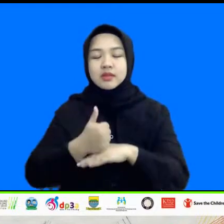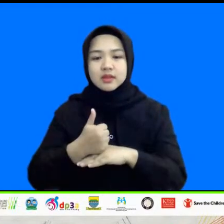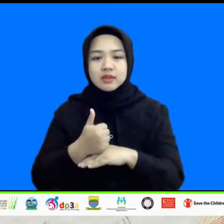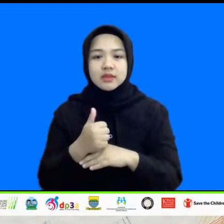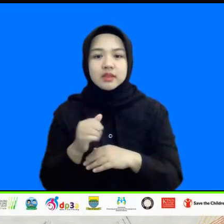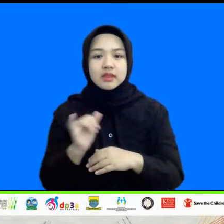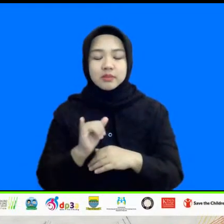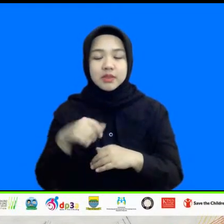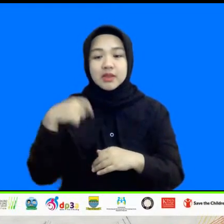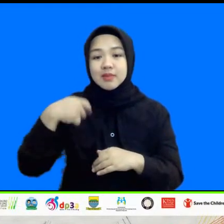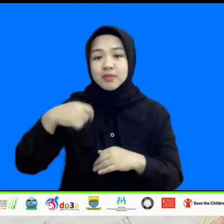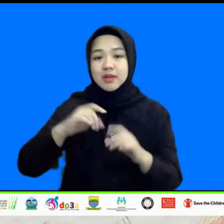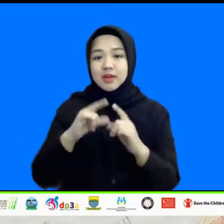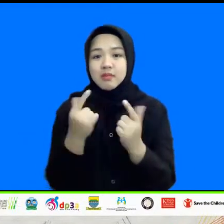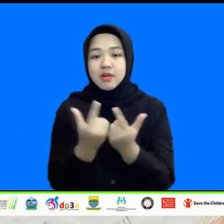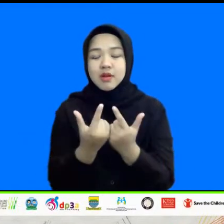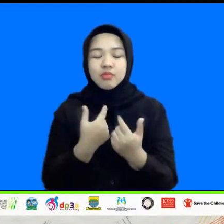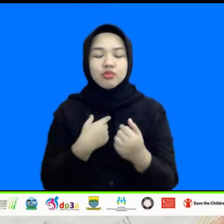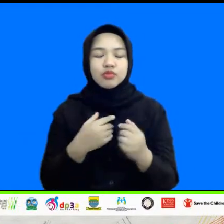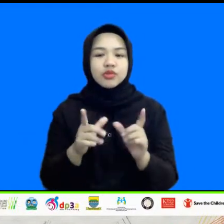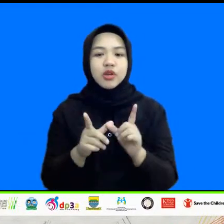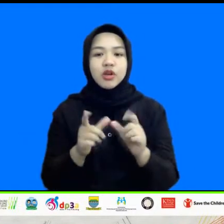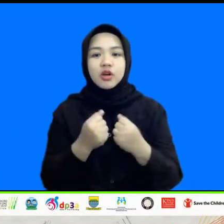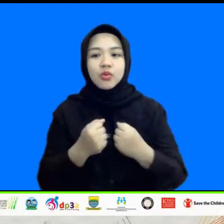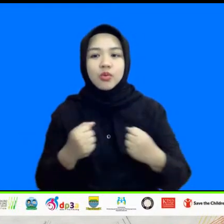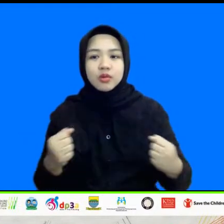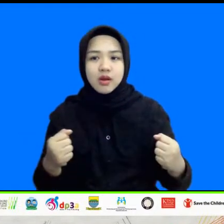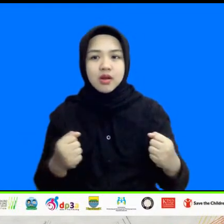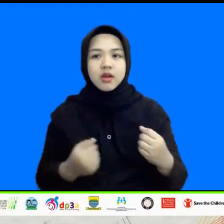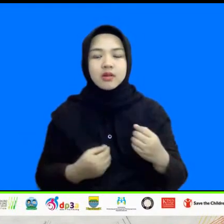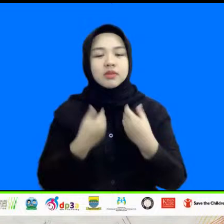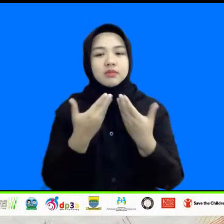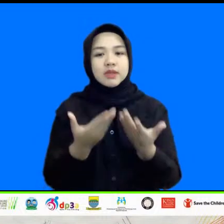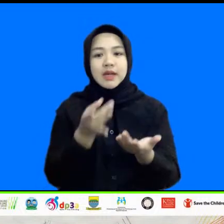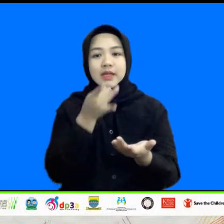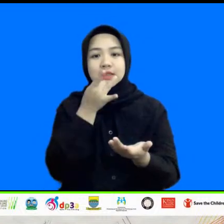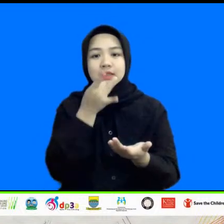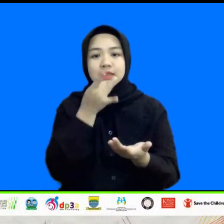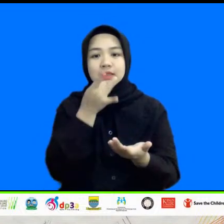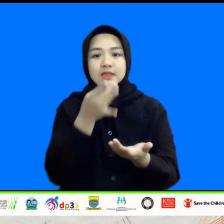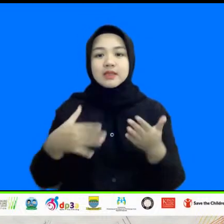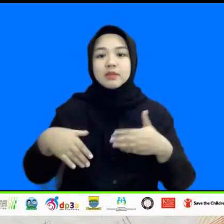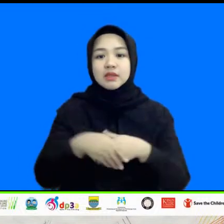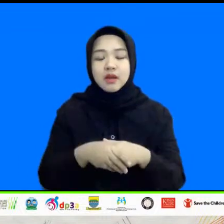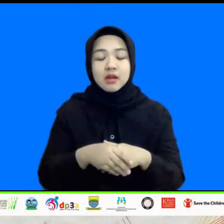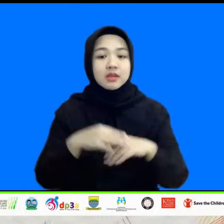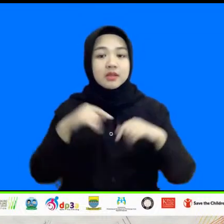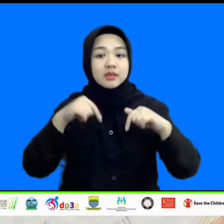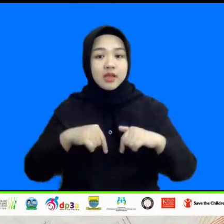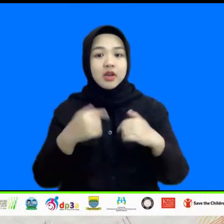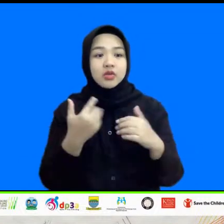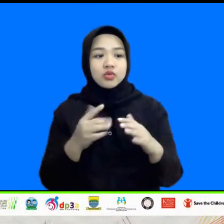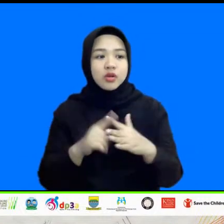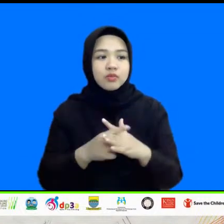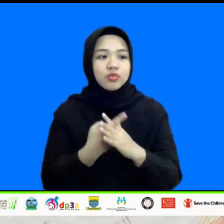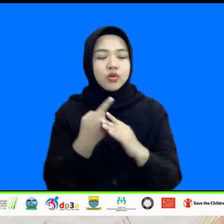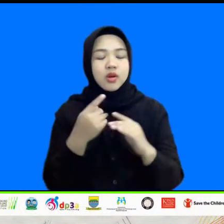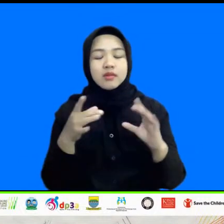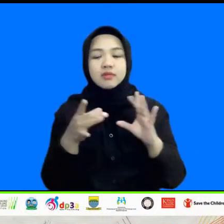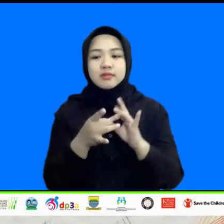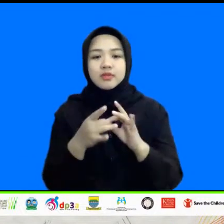yang memiliki kewenangan untuk apa ya mengeluarkan dispensasi, tetapi sekarang sudah mulai terjalin komunikasi